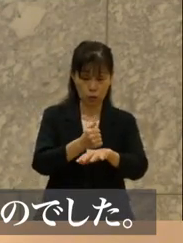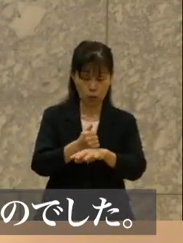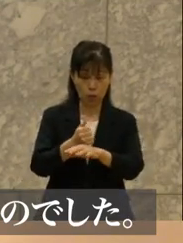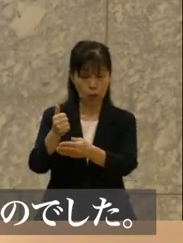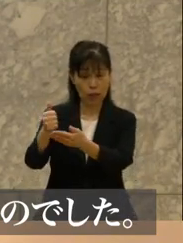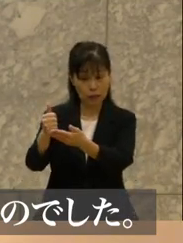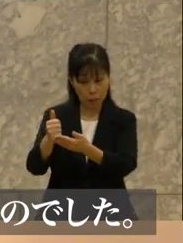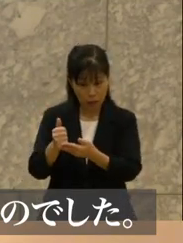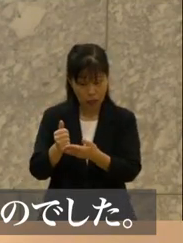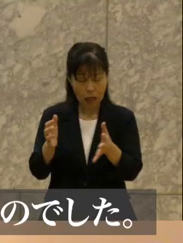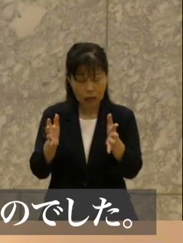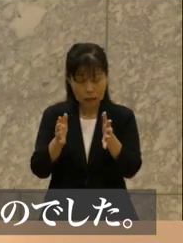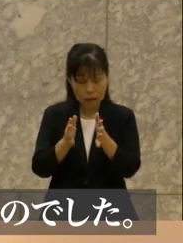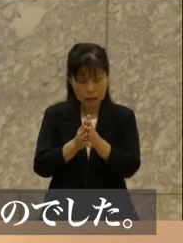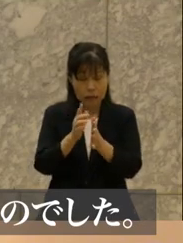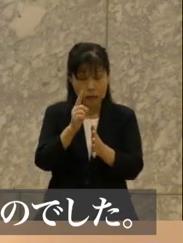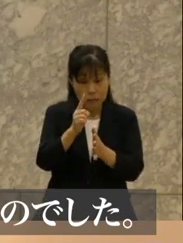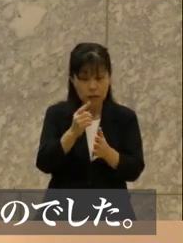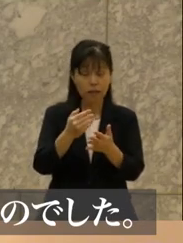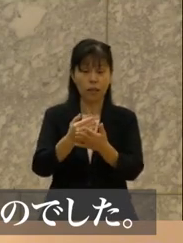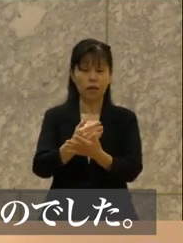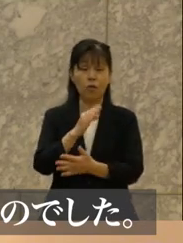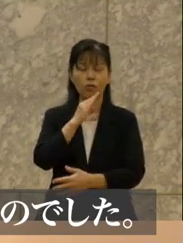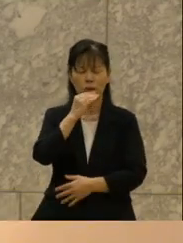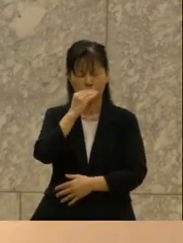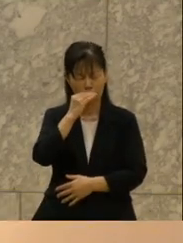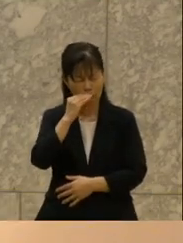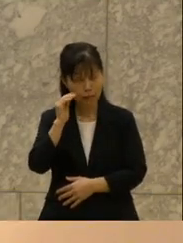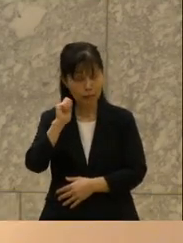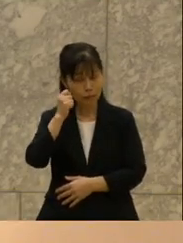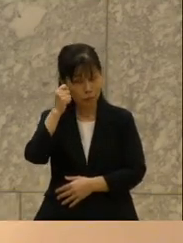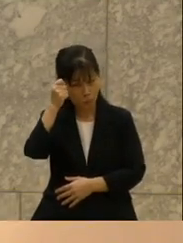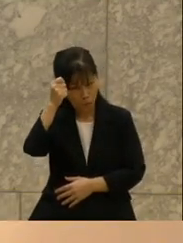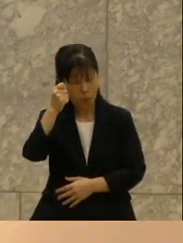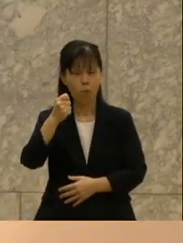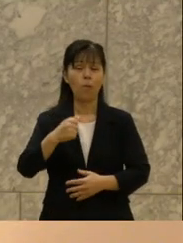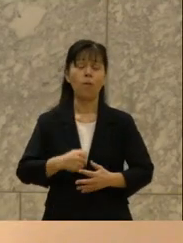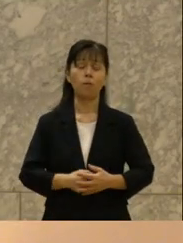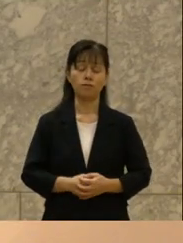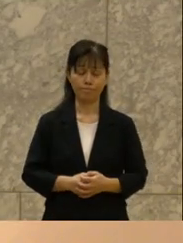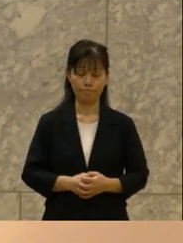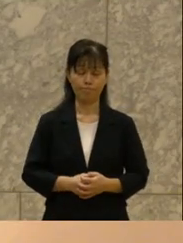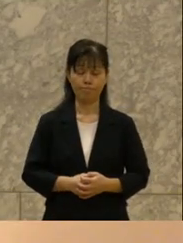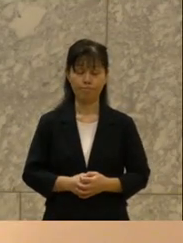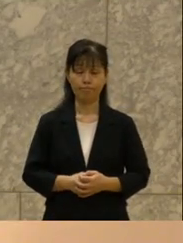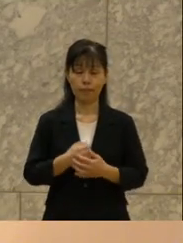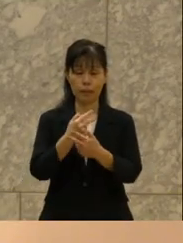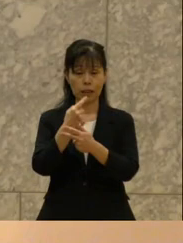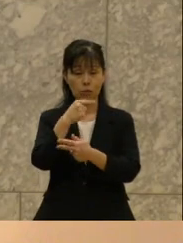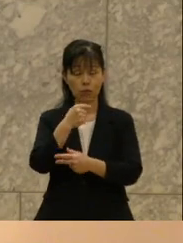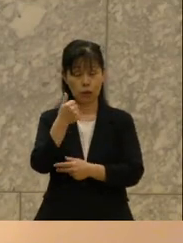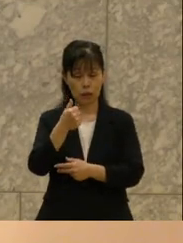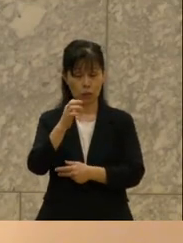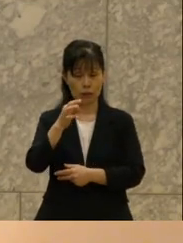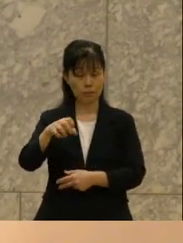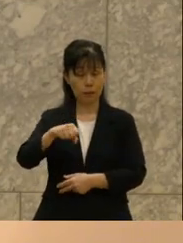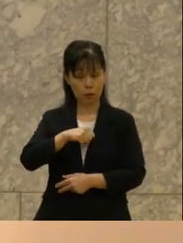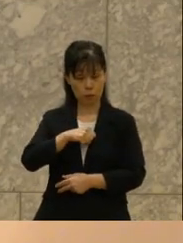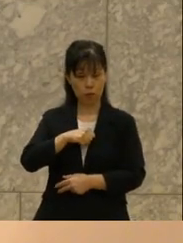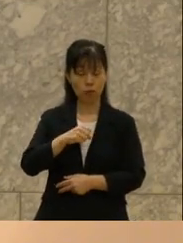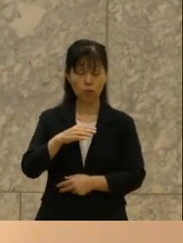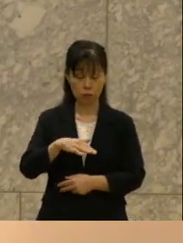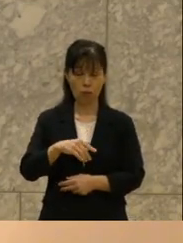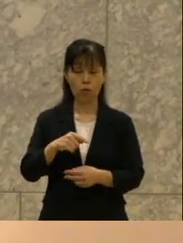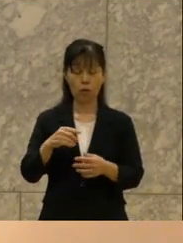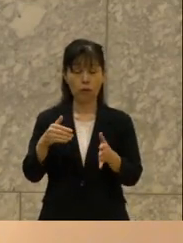が一体となって本当に素晴らしいものでした北口さんの金メダルそして今まで